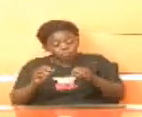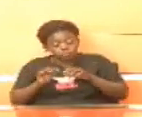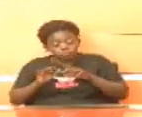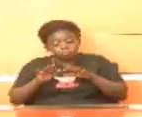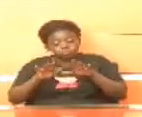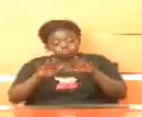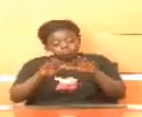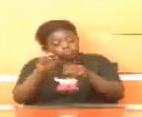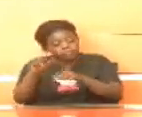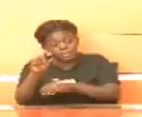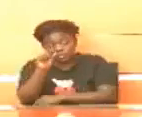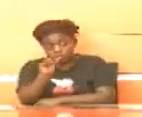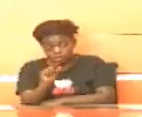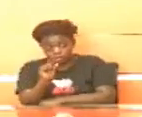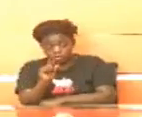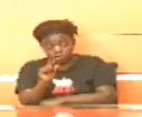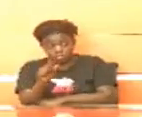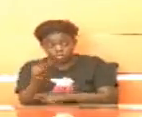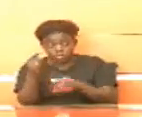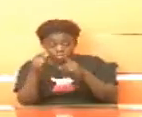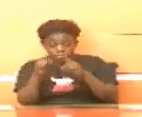oxygen entono naye nga